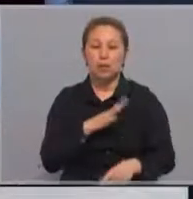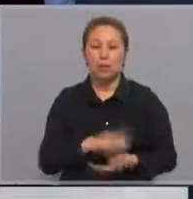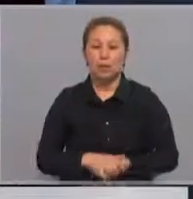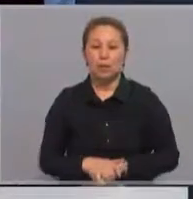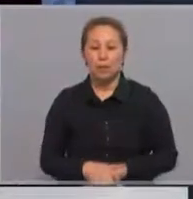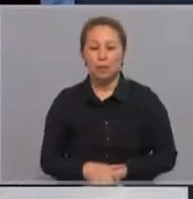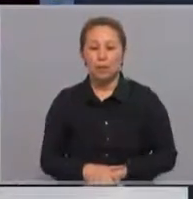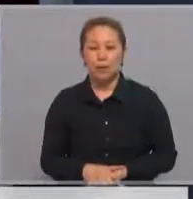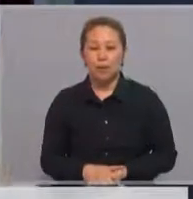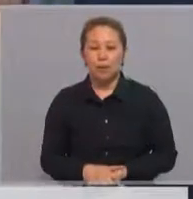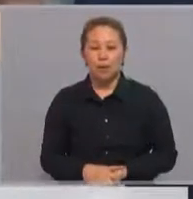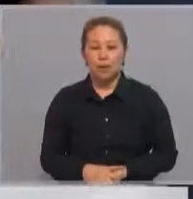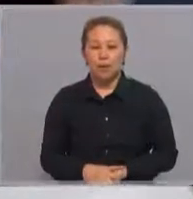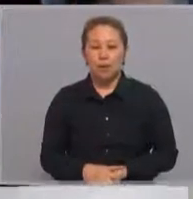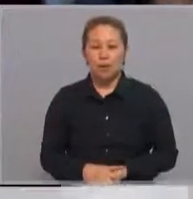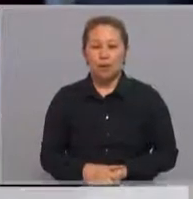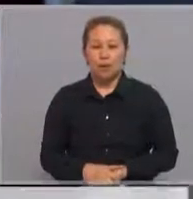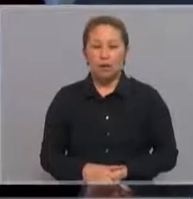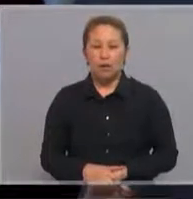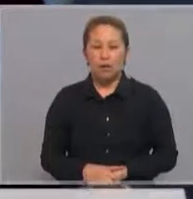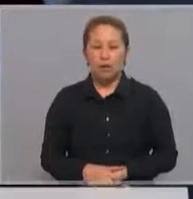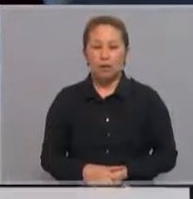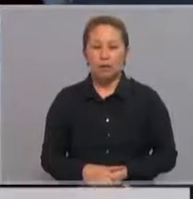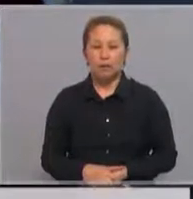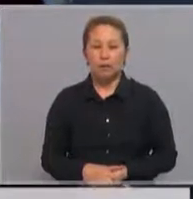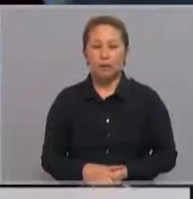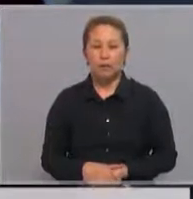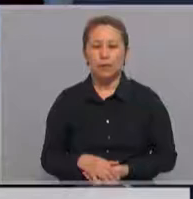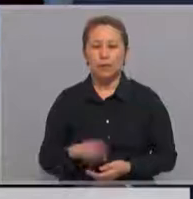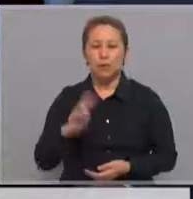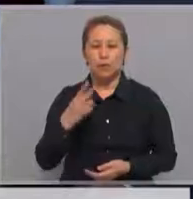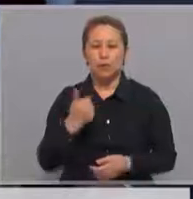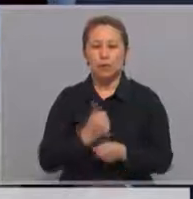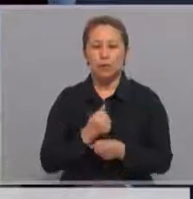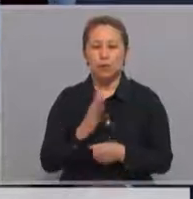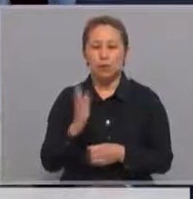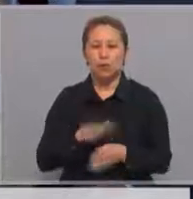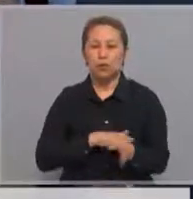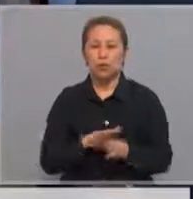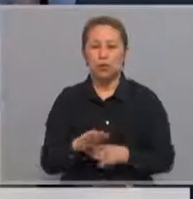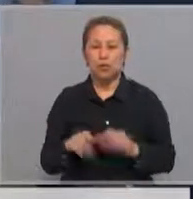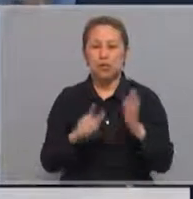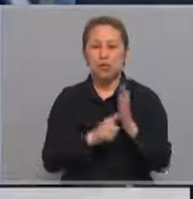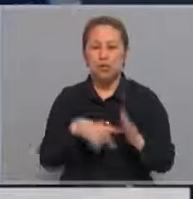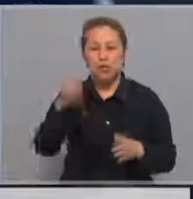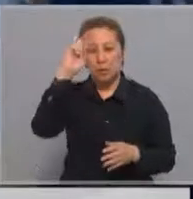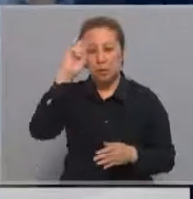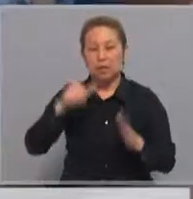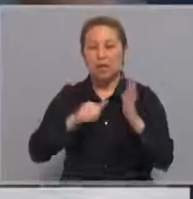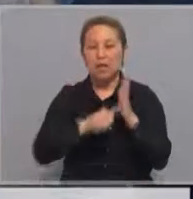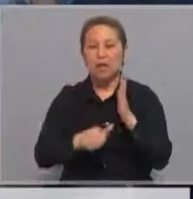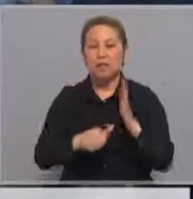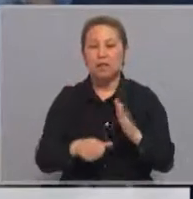Осы конференция үшіншісі болады. Түркістан шәһәрінде біздің қаламызда өткіземіз. 7 мемлекеттен